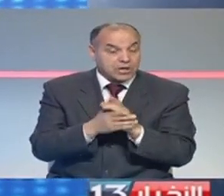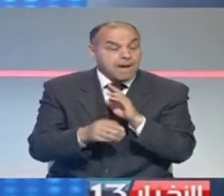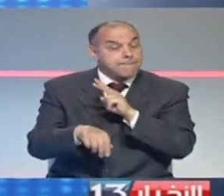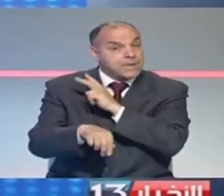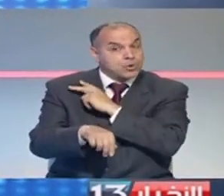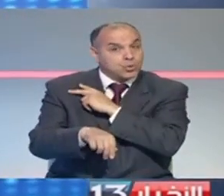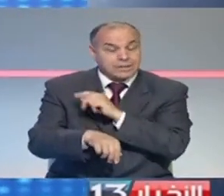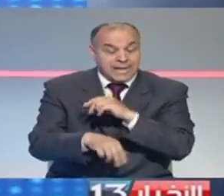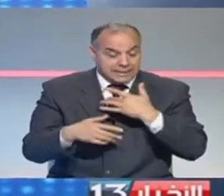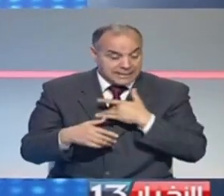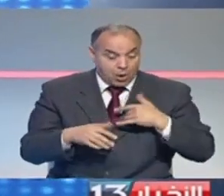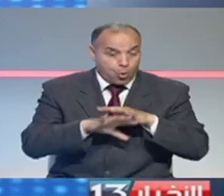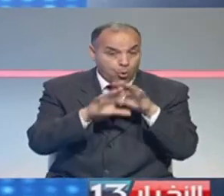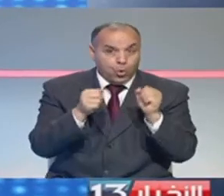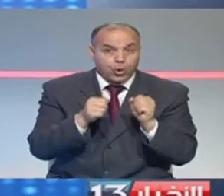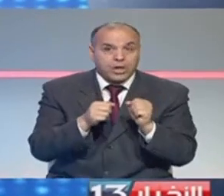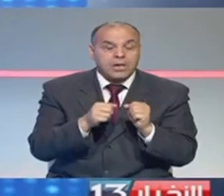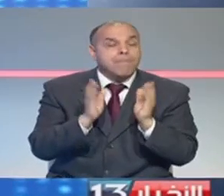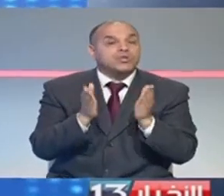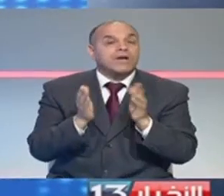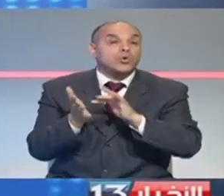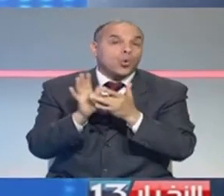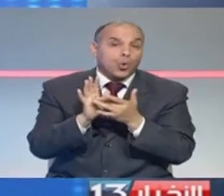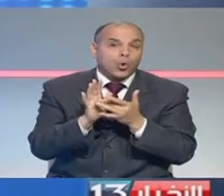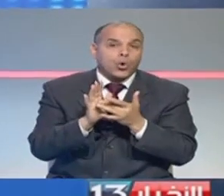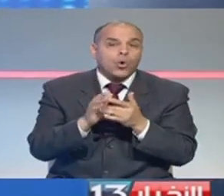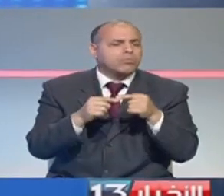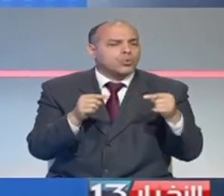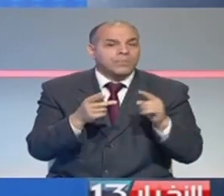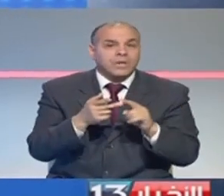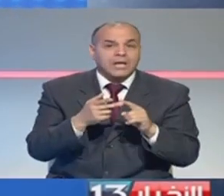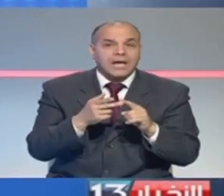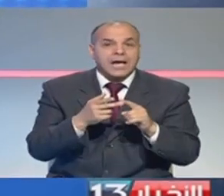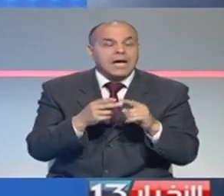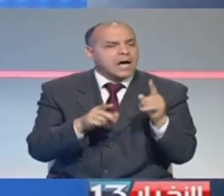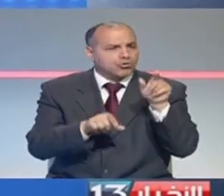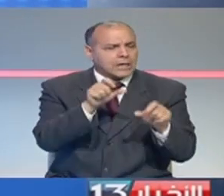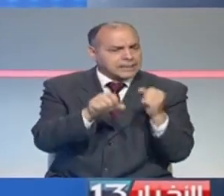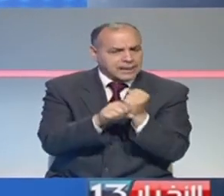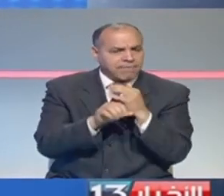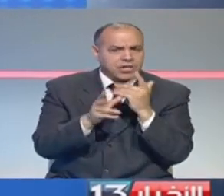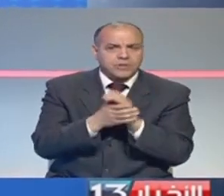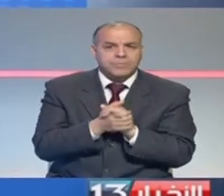الإطارات الصحية في مختلف المستشفيات ومختلف الخطوط هي ناس تخدم من أجل